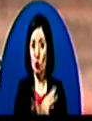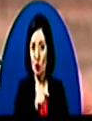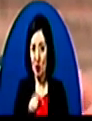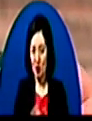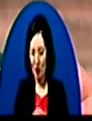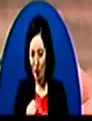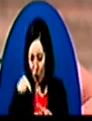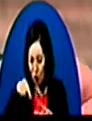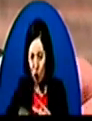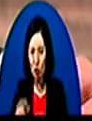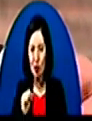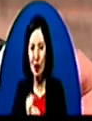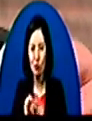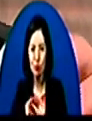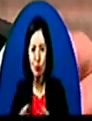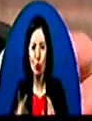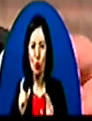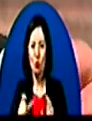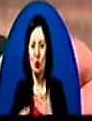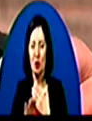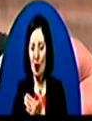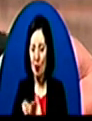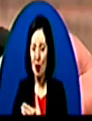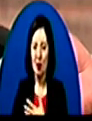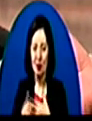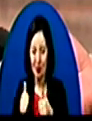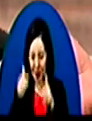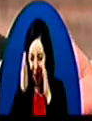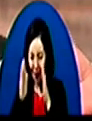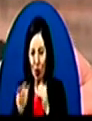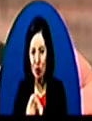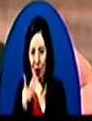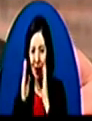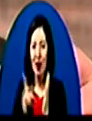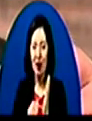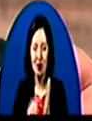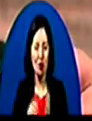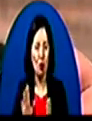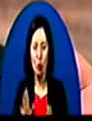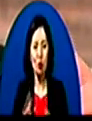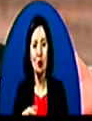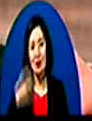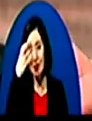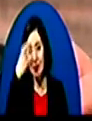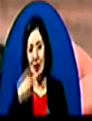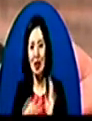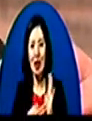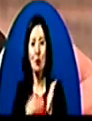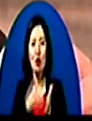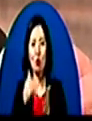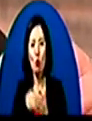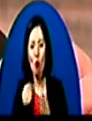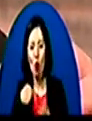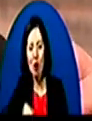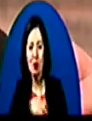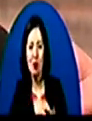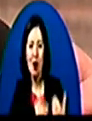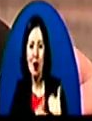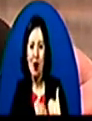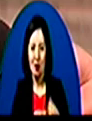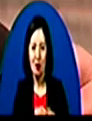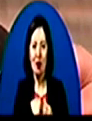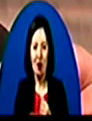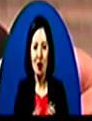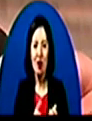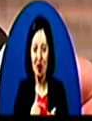улсуудын одоо тэр хамгаалтыг энэ дээр бол онцгой анхаарах болохгүй. Засгийн газраас 8 тэрбум төгрөгийг дарын хүн гаргаж өгөх шаардлагатай